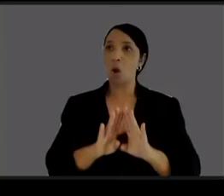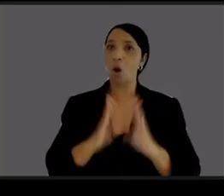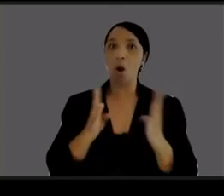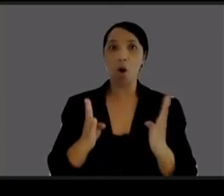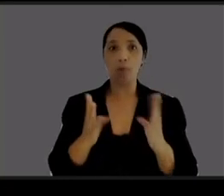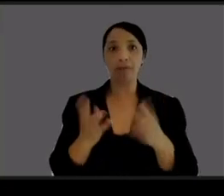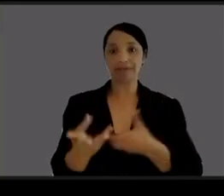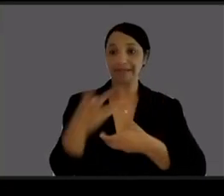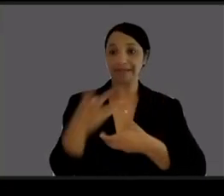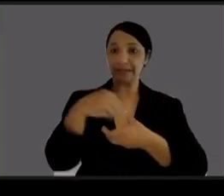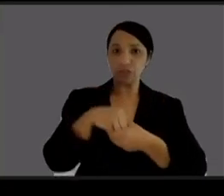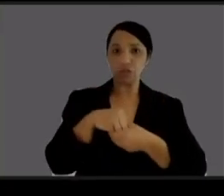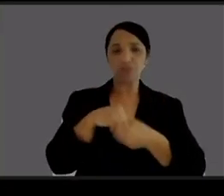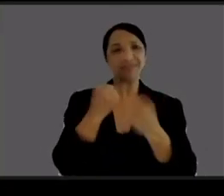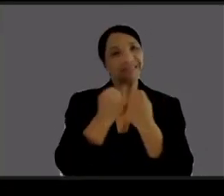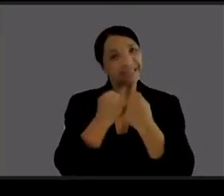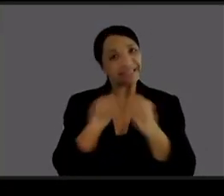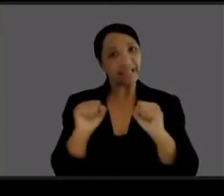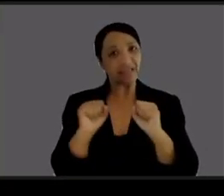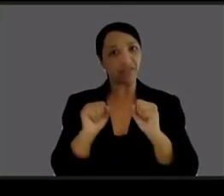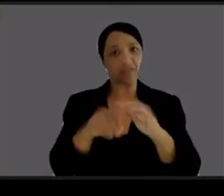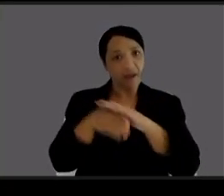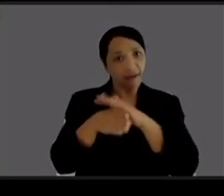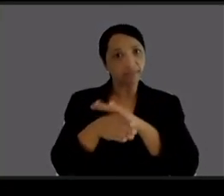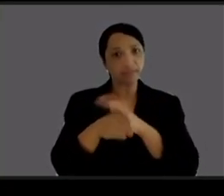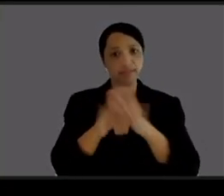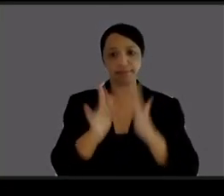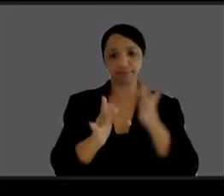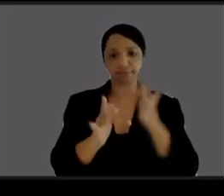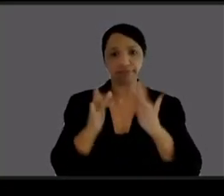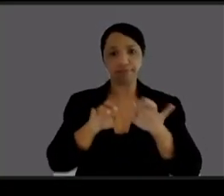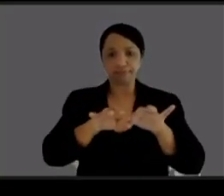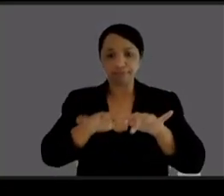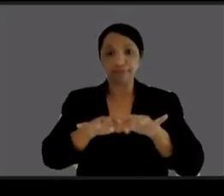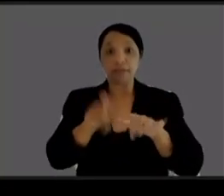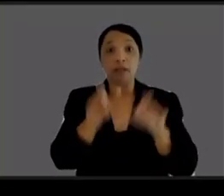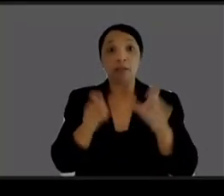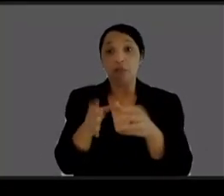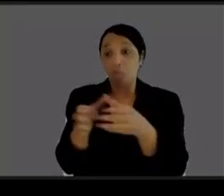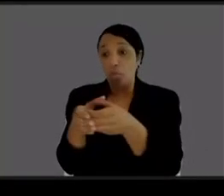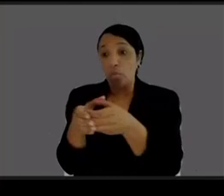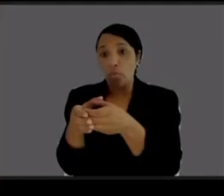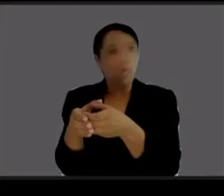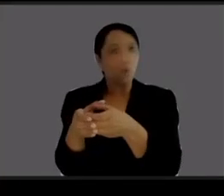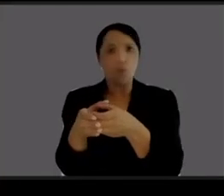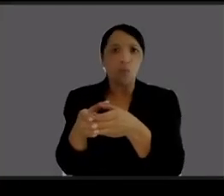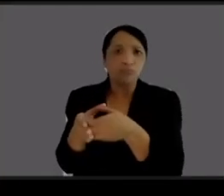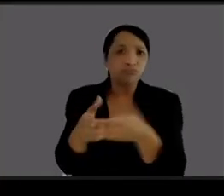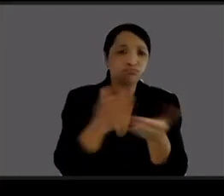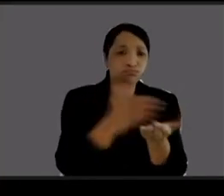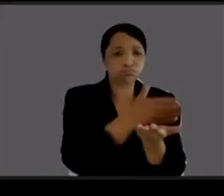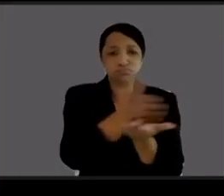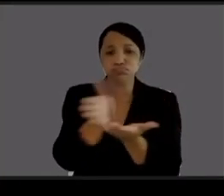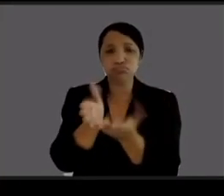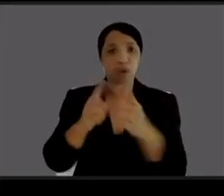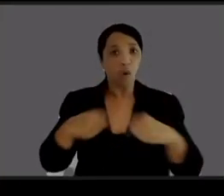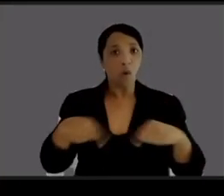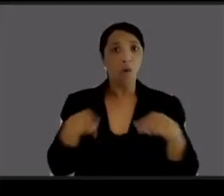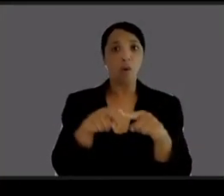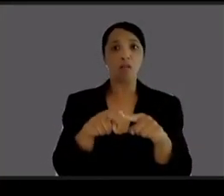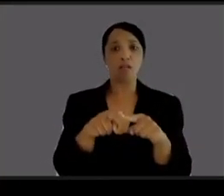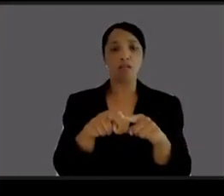انترنت اكثر انفتاحا اجماليا وامنا لجميع الناس